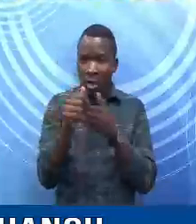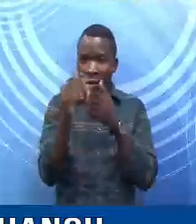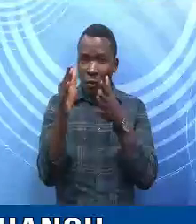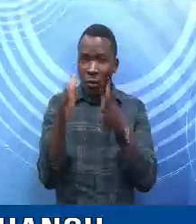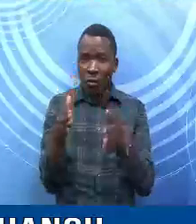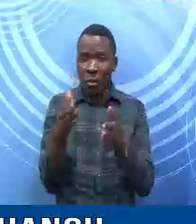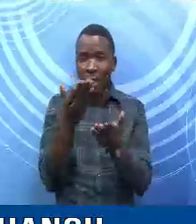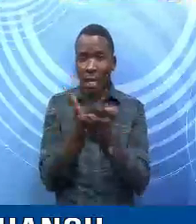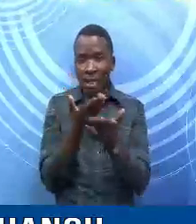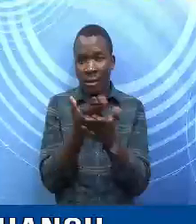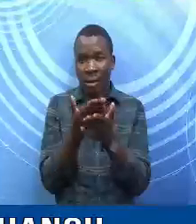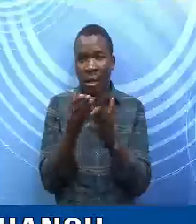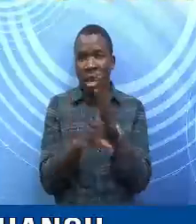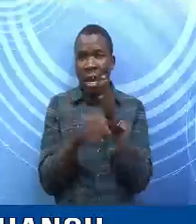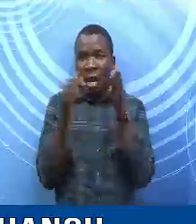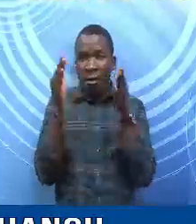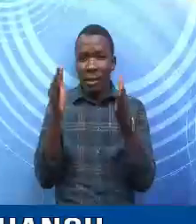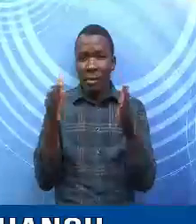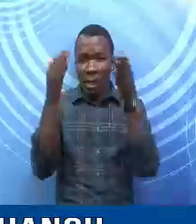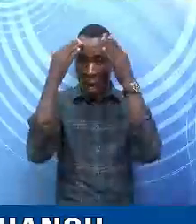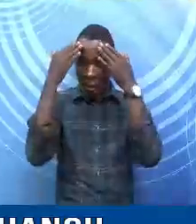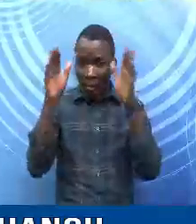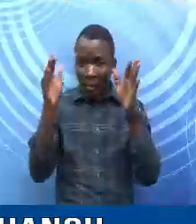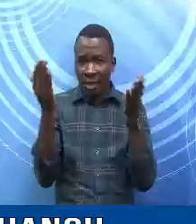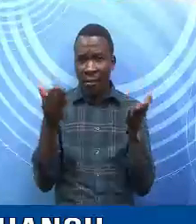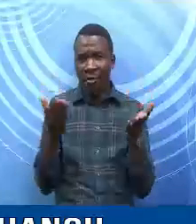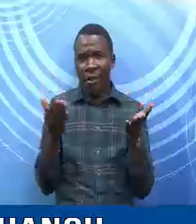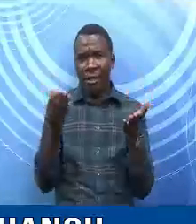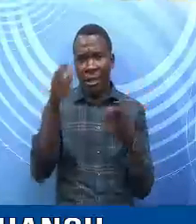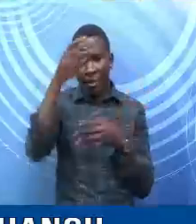barabazi sinzi impamvu batabafata ngo babaze impamvu bibye hano